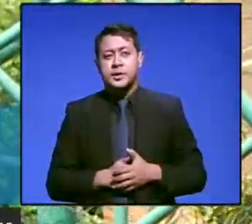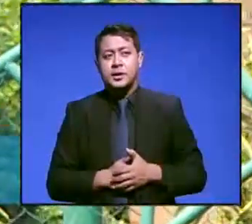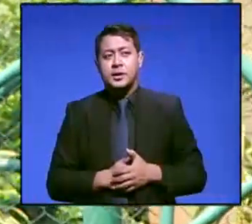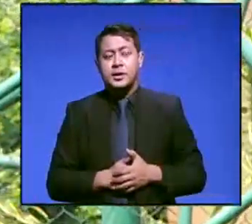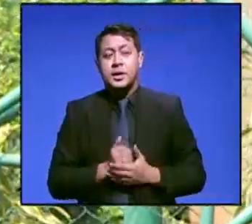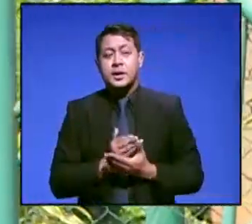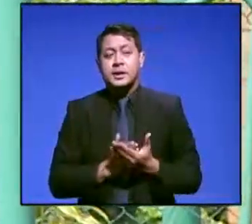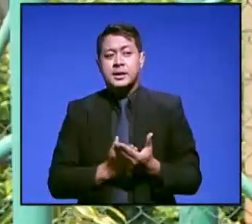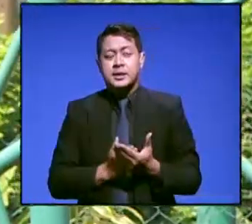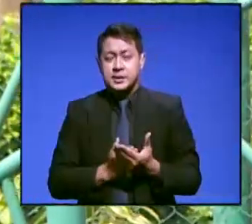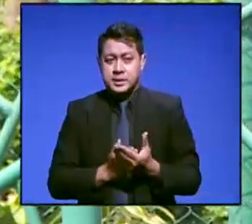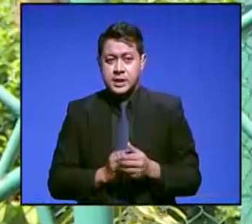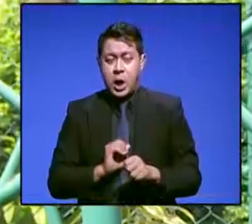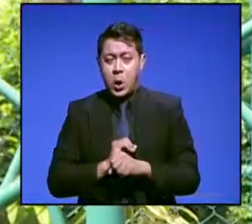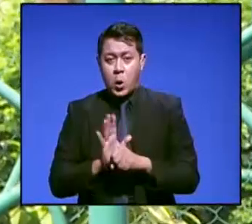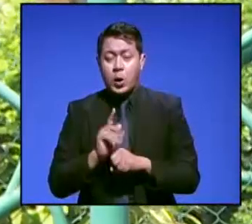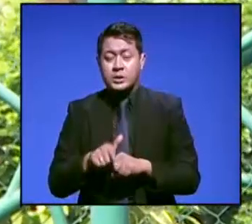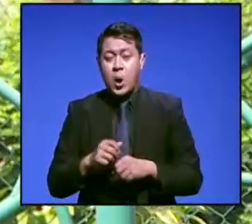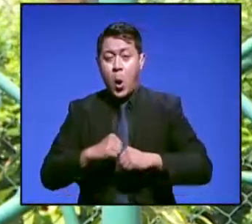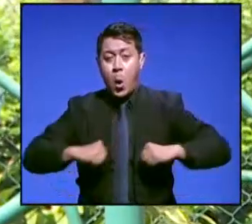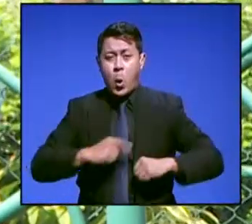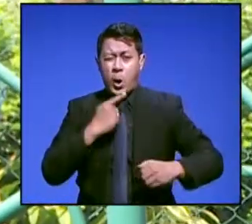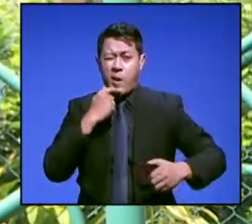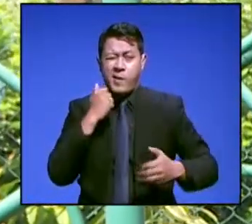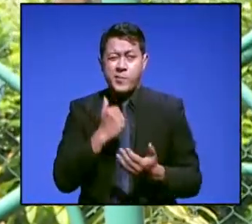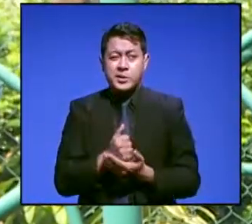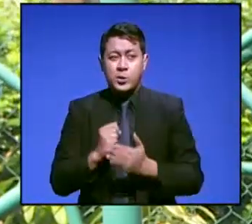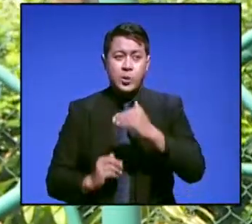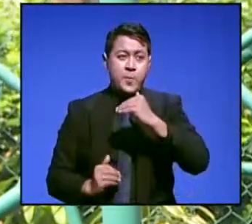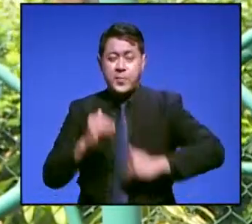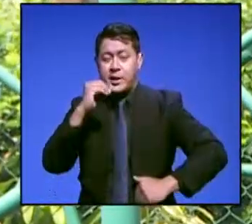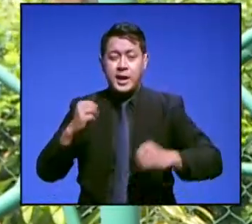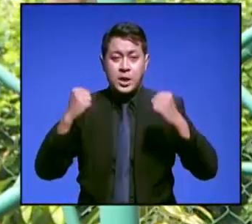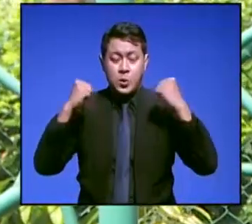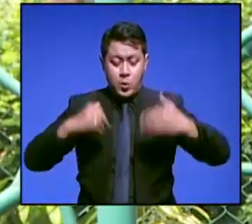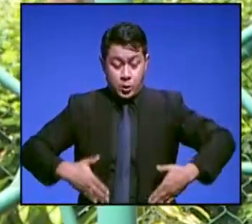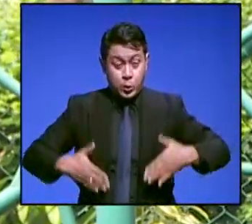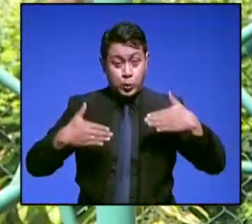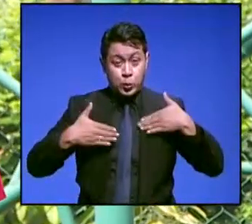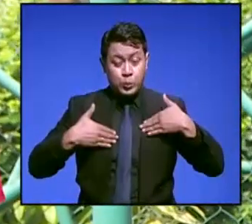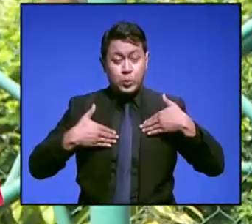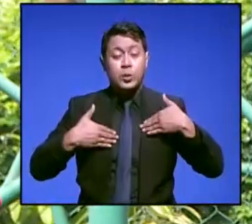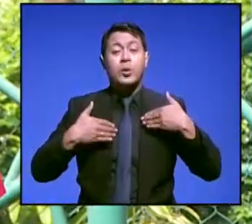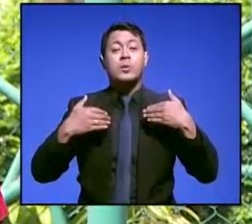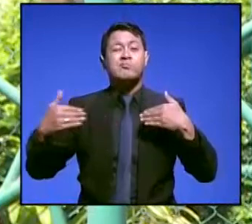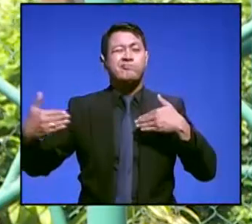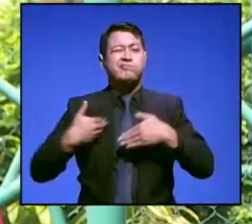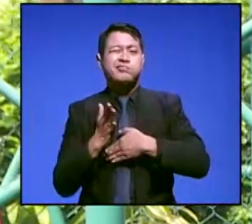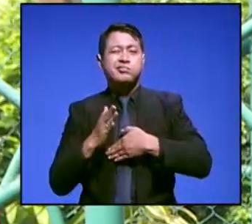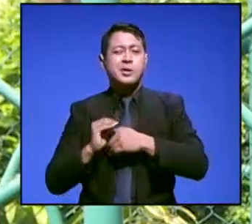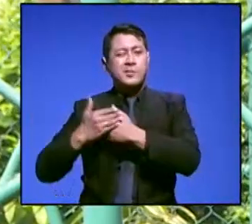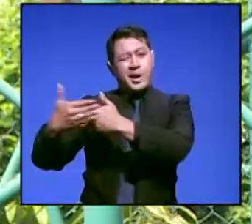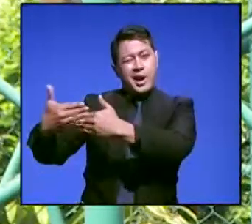Nah, di tengah pandemi seperti sekarang, olahraga itu sangat penting dilakukan untuk meningkatkan imun tubuh dan juga bisa menghindarkan kita dari virus